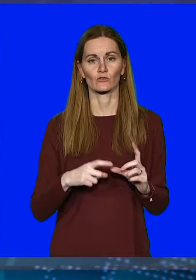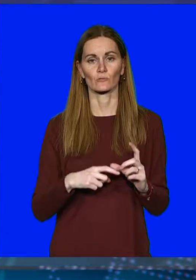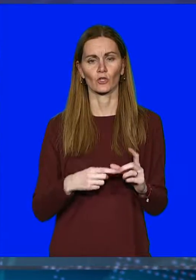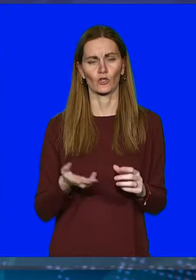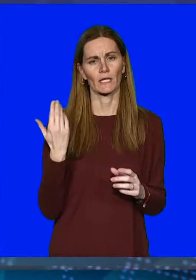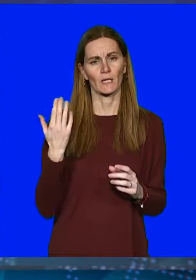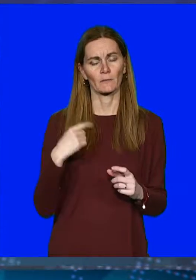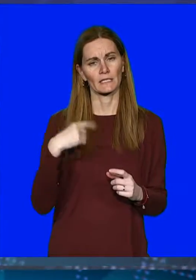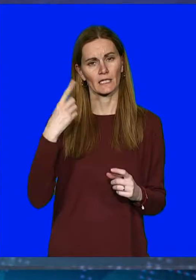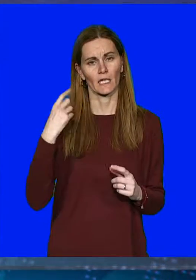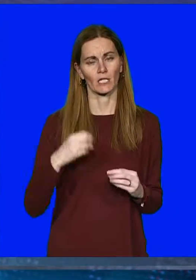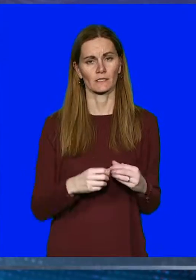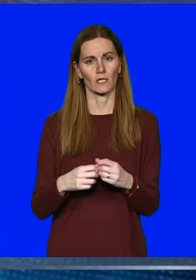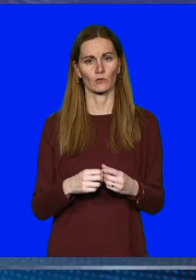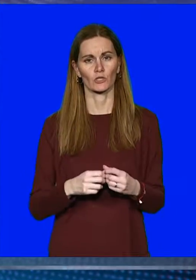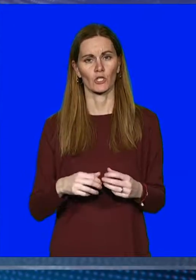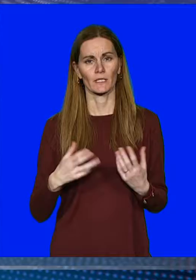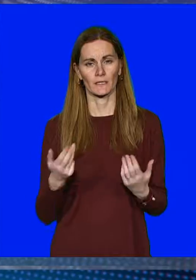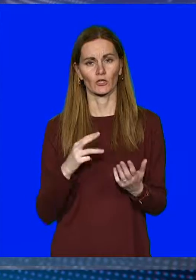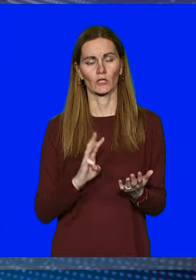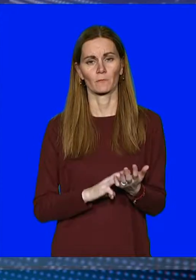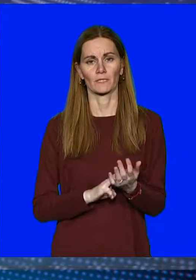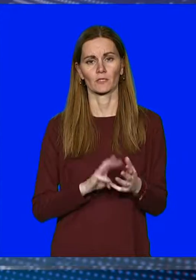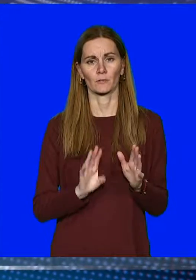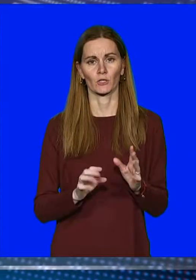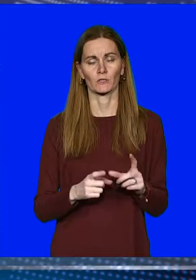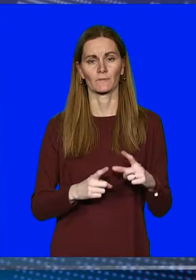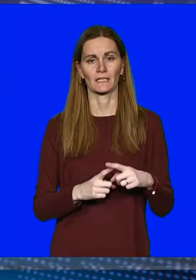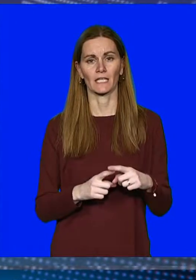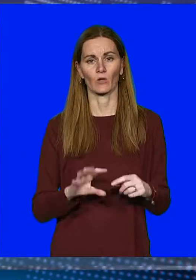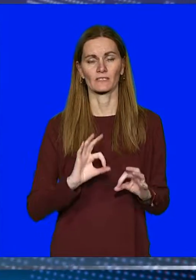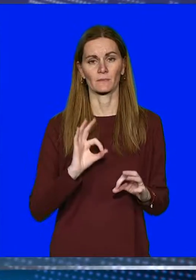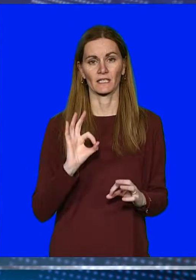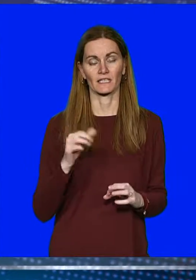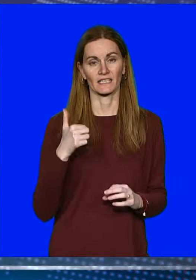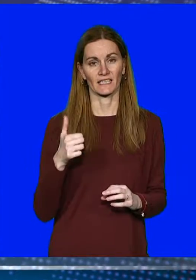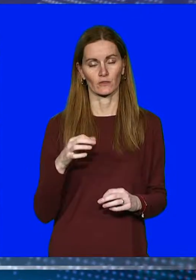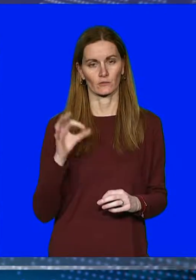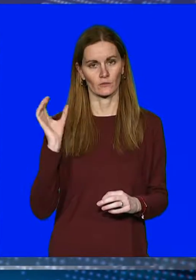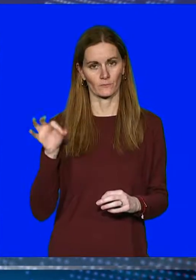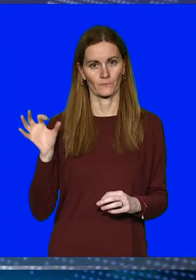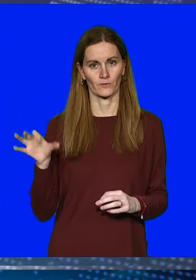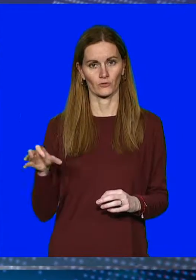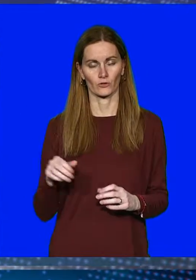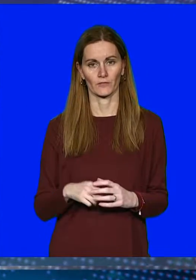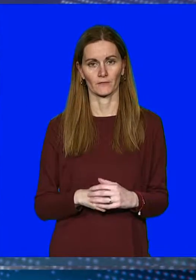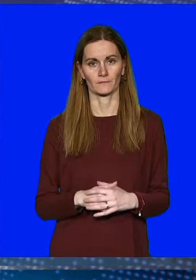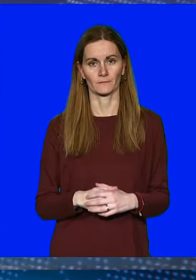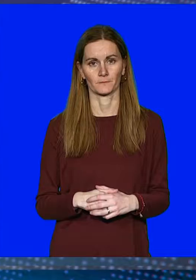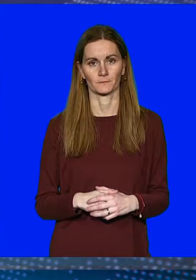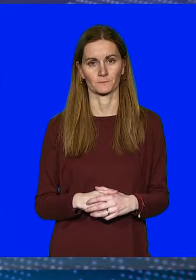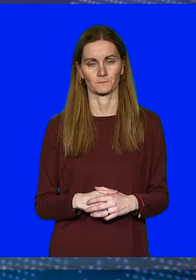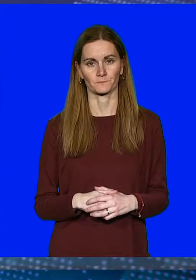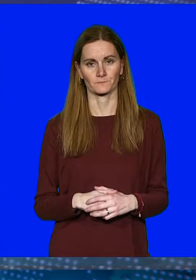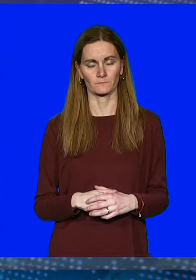koji je ranije ove godine kazao kako je udruženje tijekom Miletićeva mandata bilo taocem jednog čovjeka.